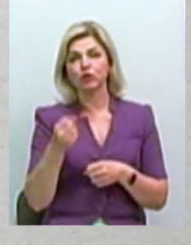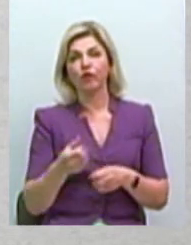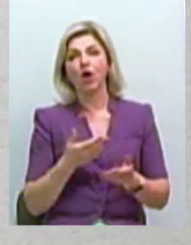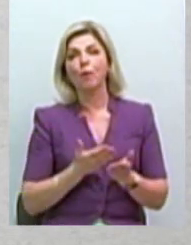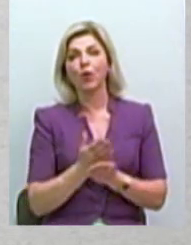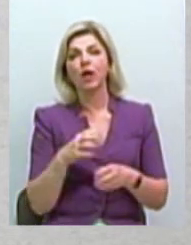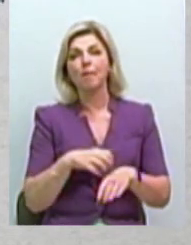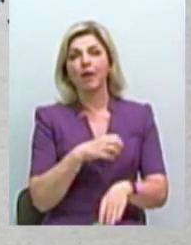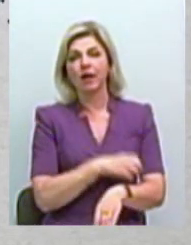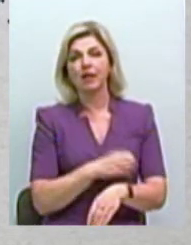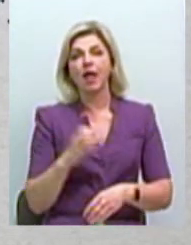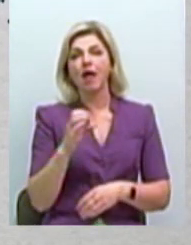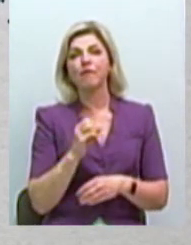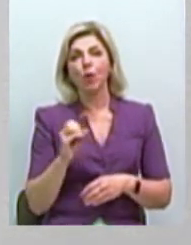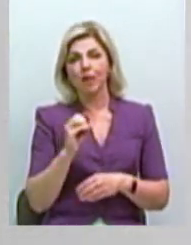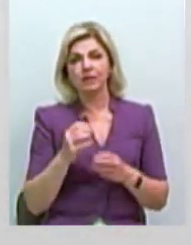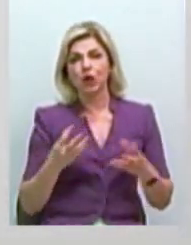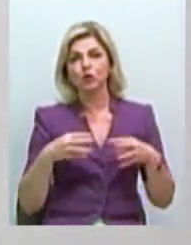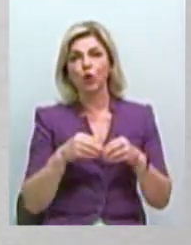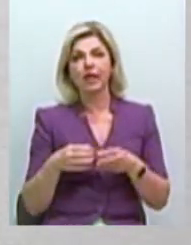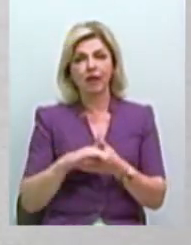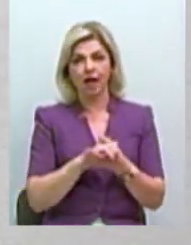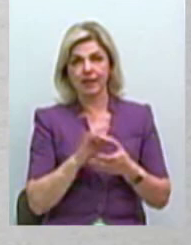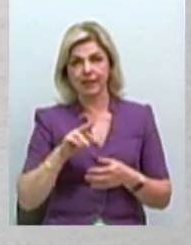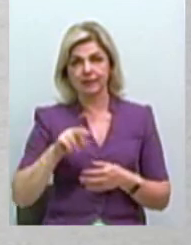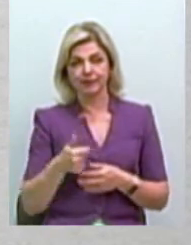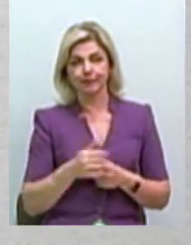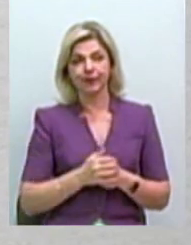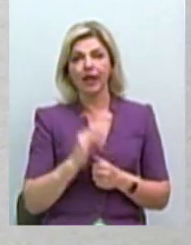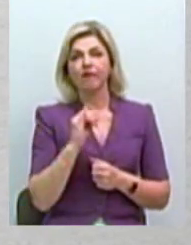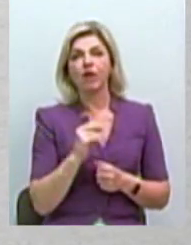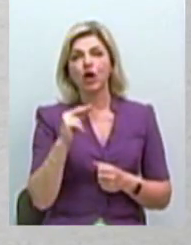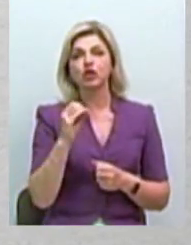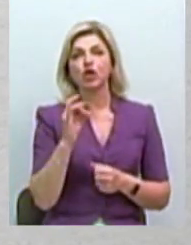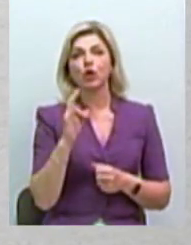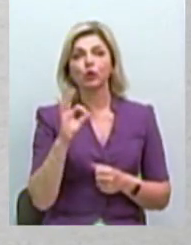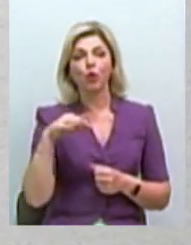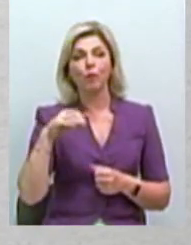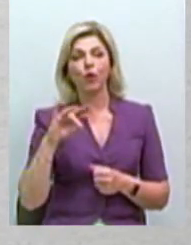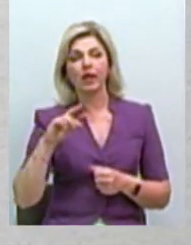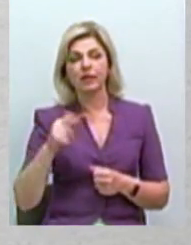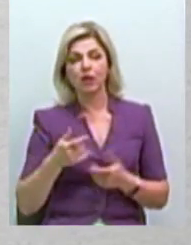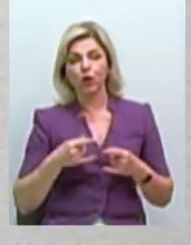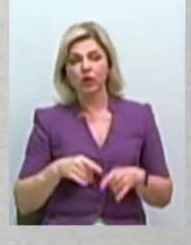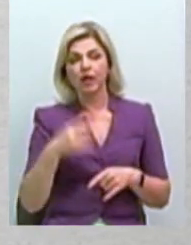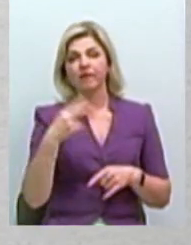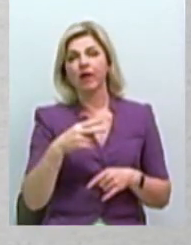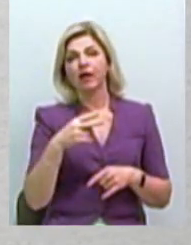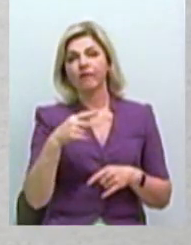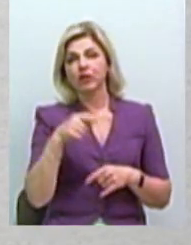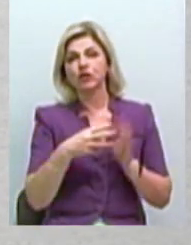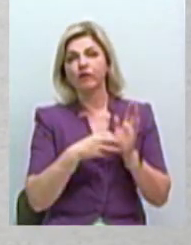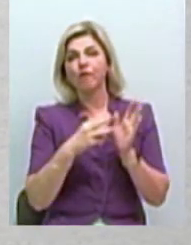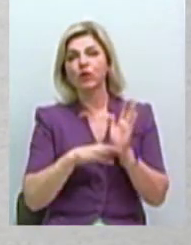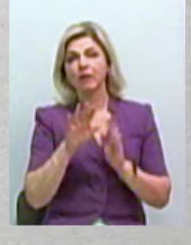політична партія «Європейська солідарність». Іван Чорноморець. Народився 11 квітня 1985 року в